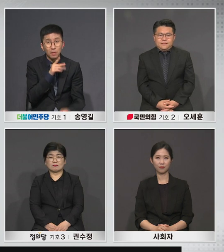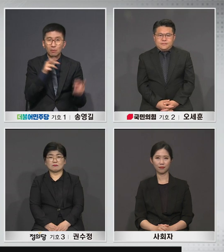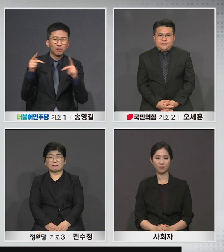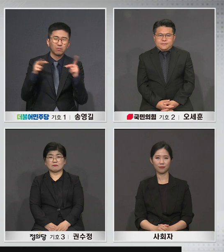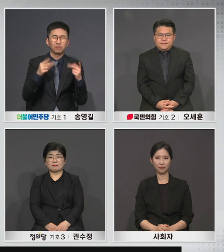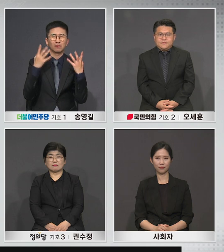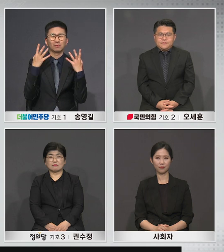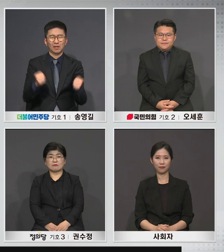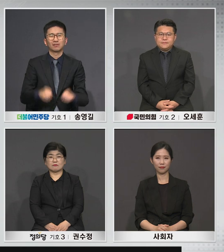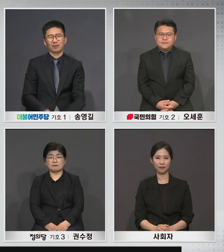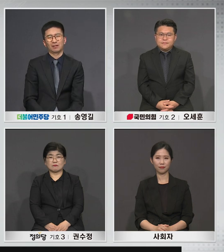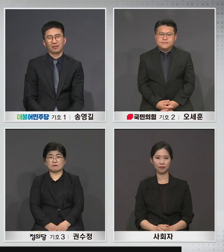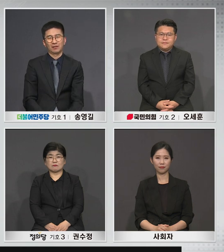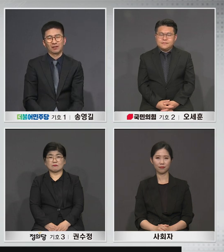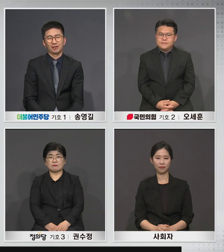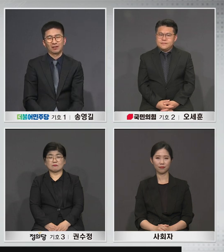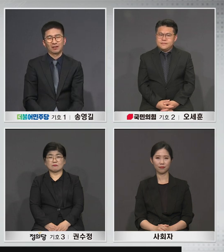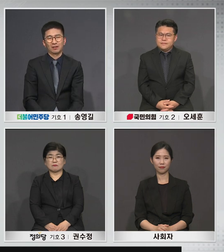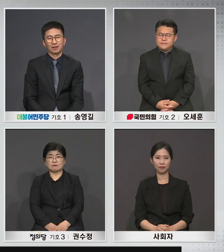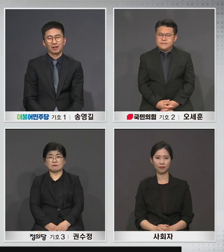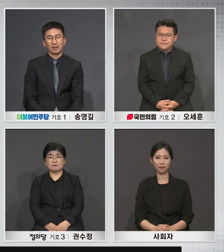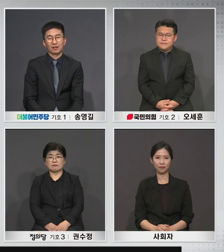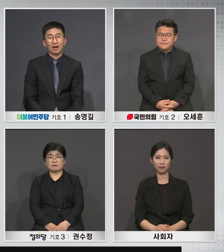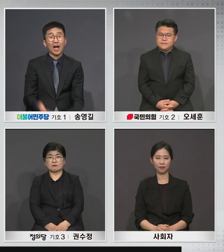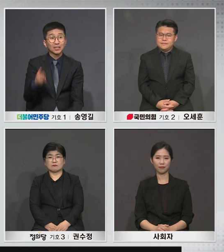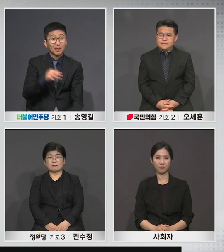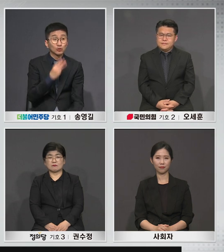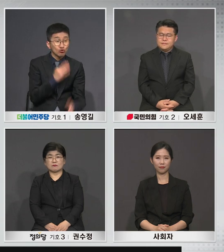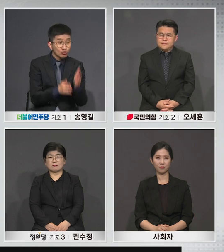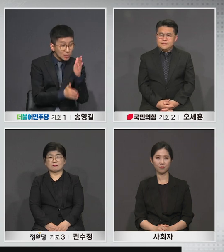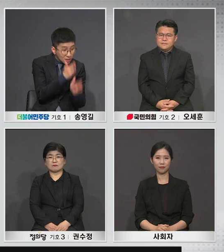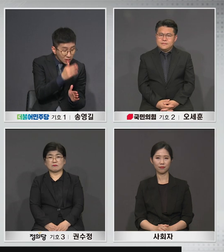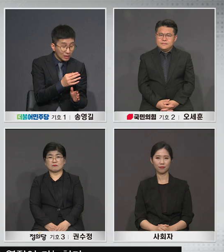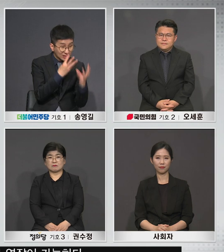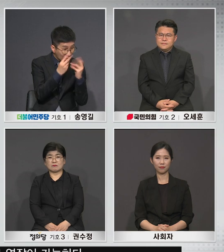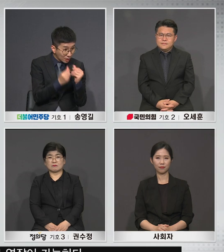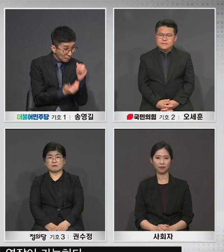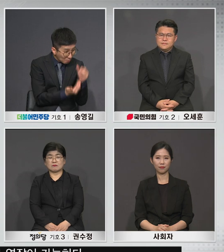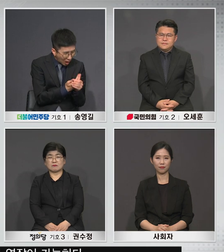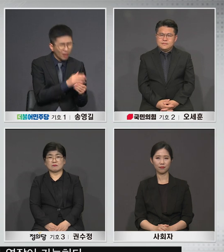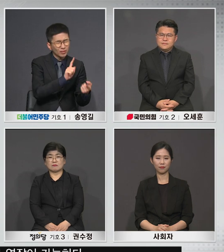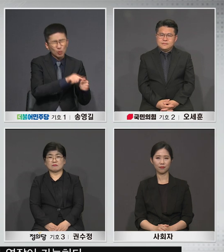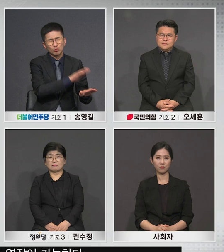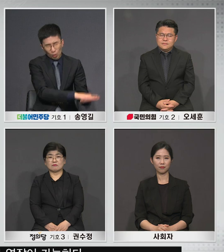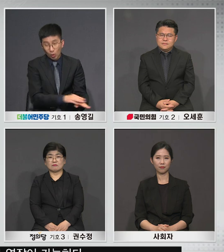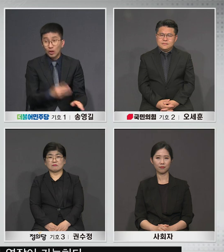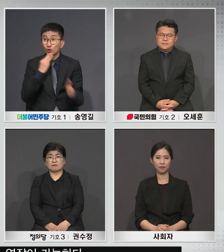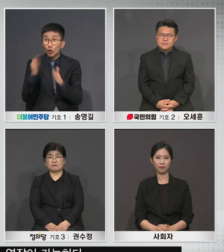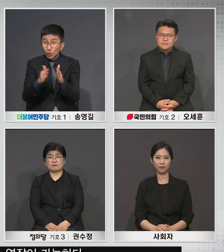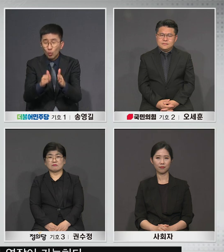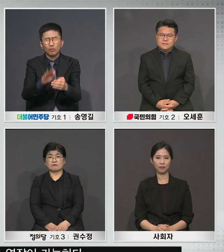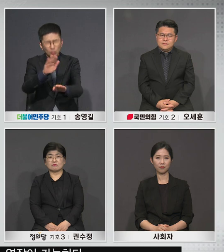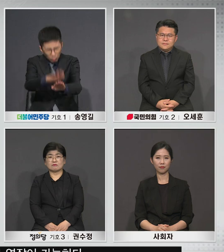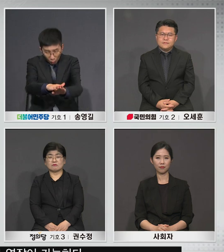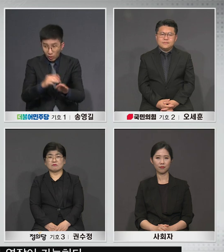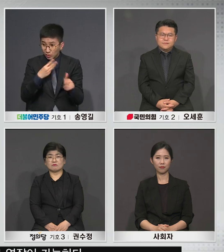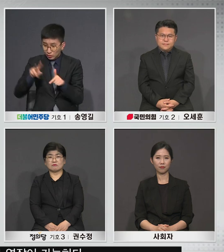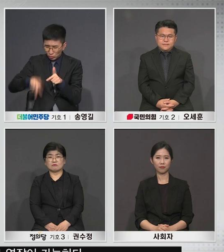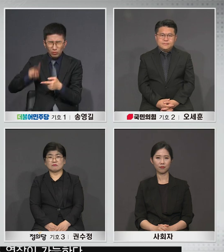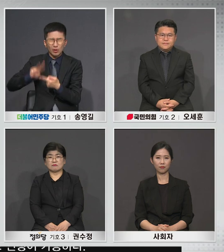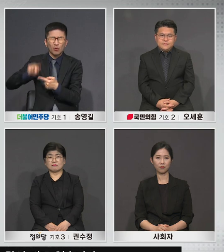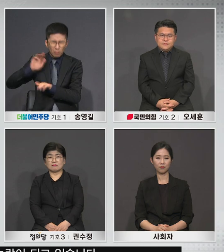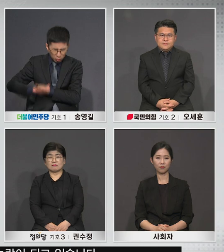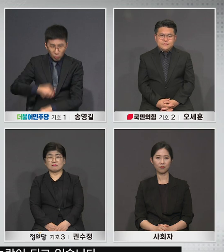어찌됐건 발생지 처리의 원칙에 따라서 인천에서는 도저히 더 이상 경기도 서울 쓰레기를 받아줄 수 없다 이런 입장이고